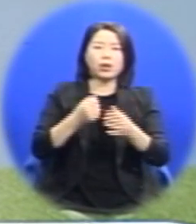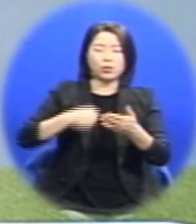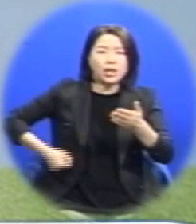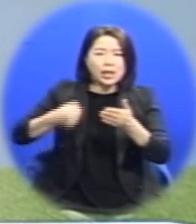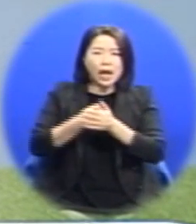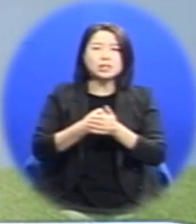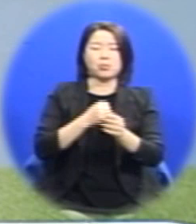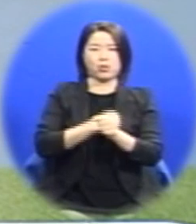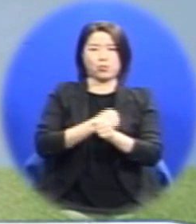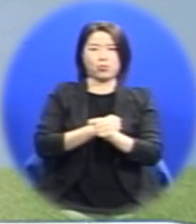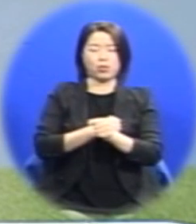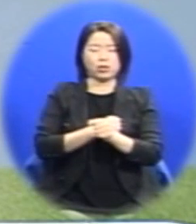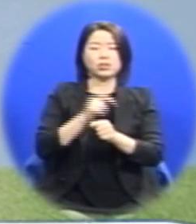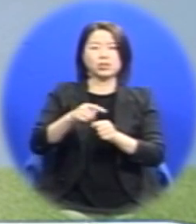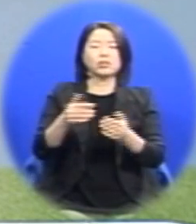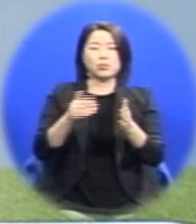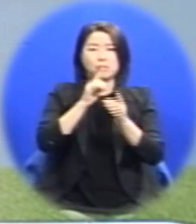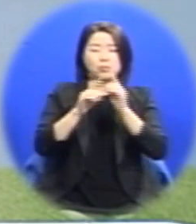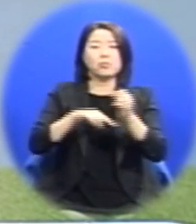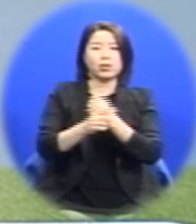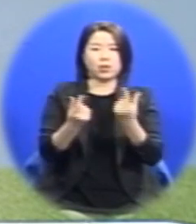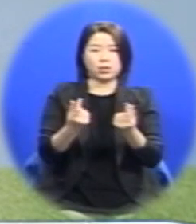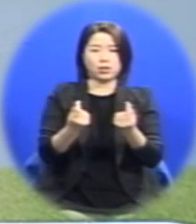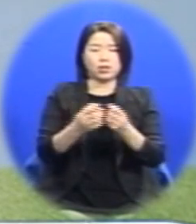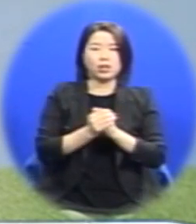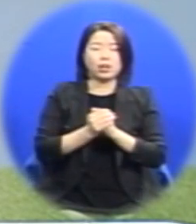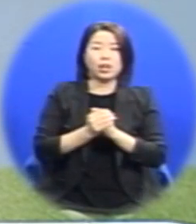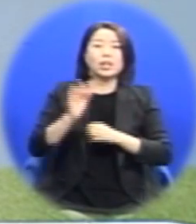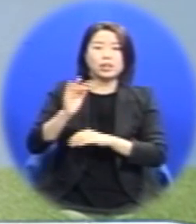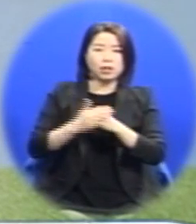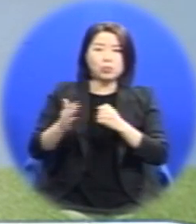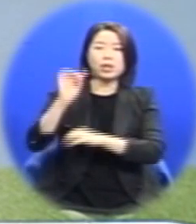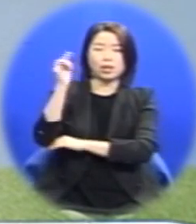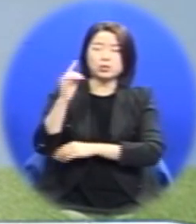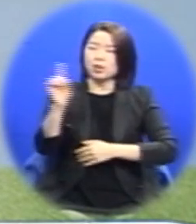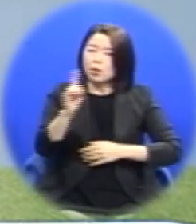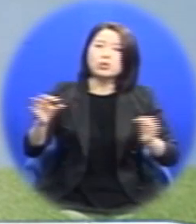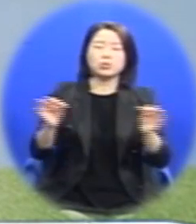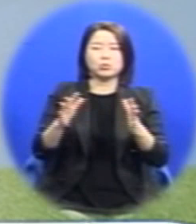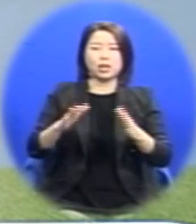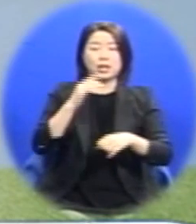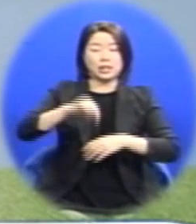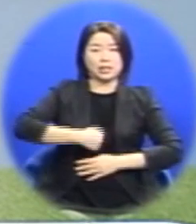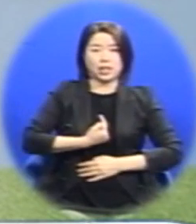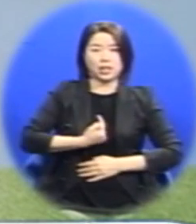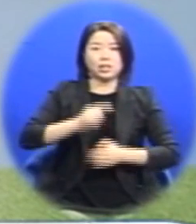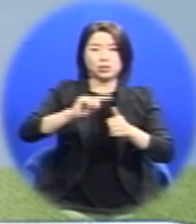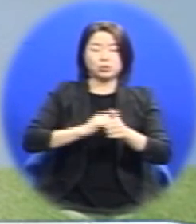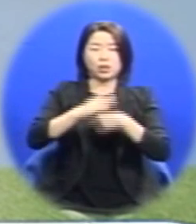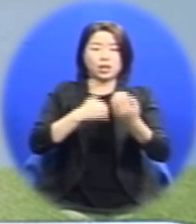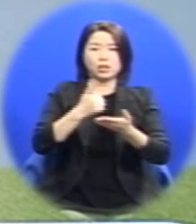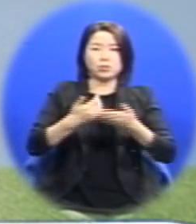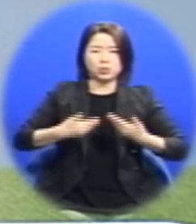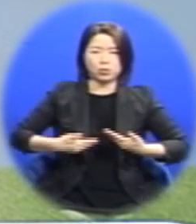다짐하고 했었다는 이야기입니다. 그러니까 다윗이 어느 순간에 자기가 잠잠히 하나님을 기다리는